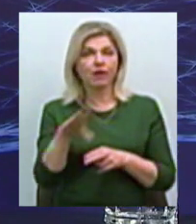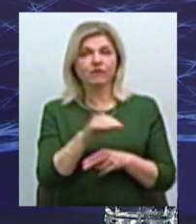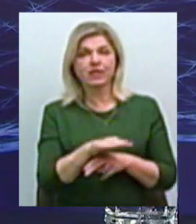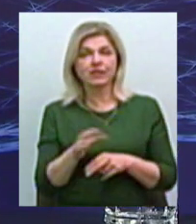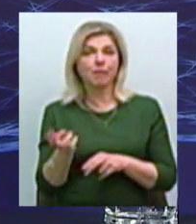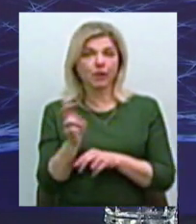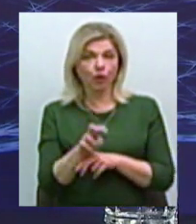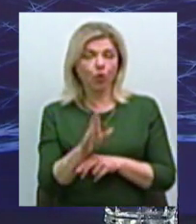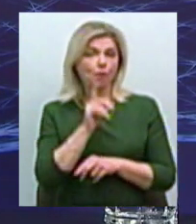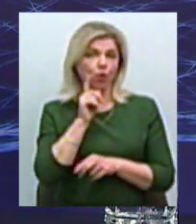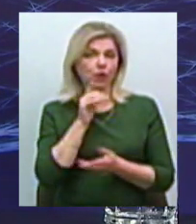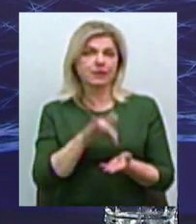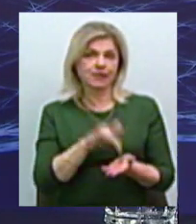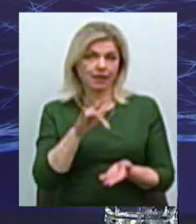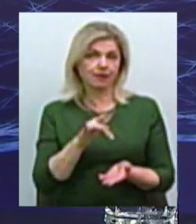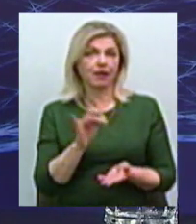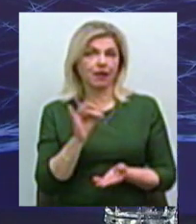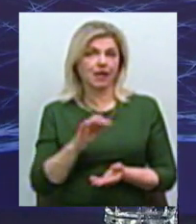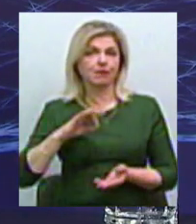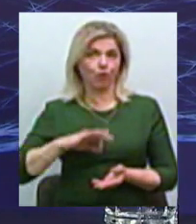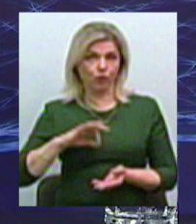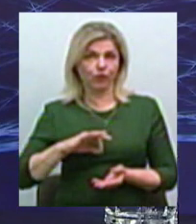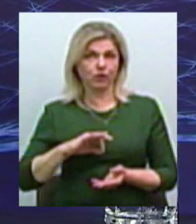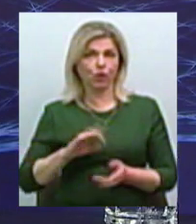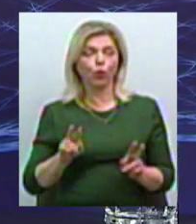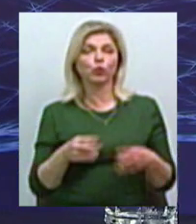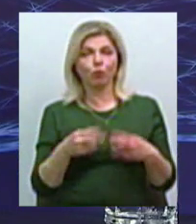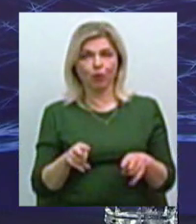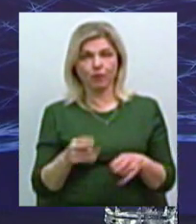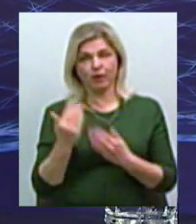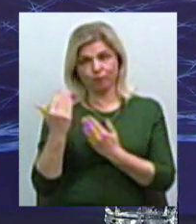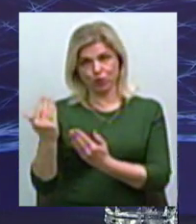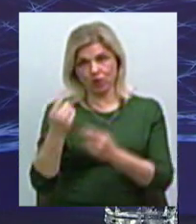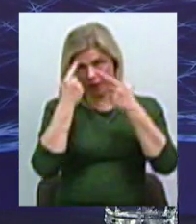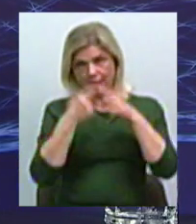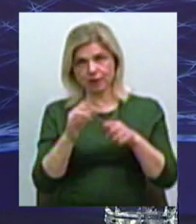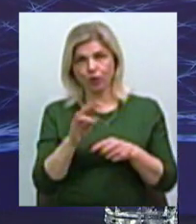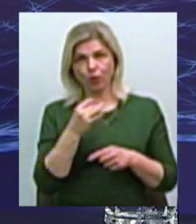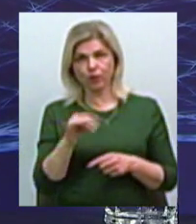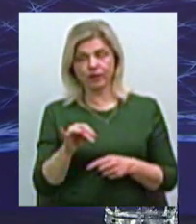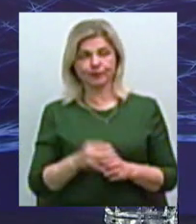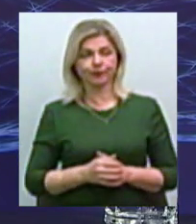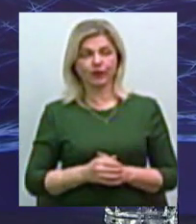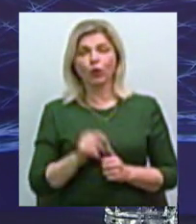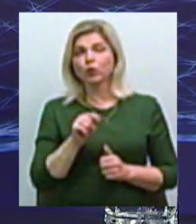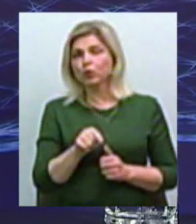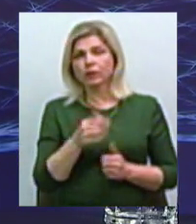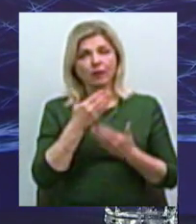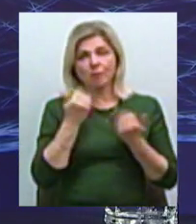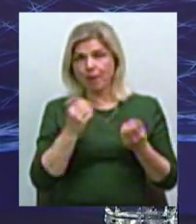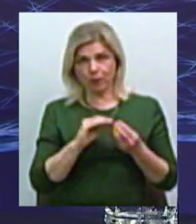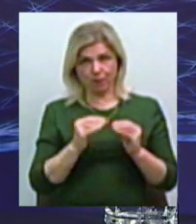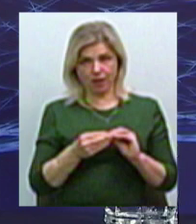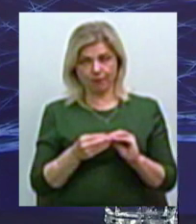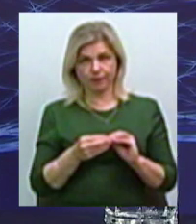вони в молодіжному центрі і користуються клубом технікою. Тому тут немає проблем. Просто